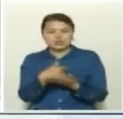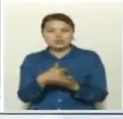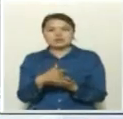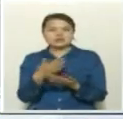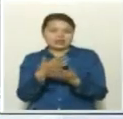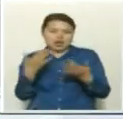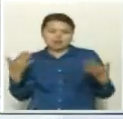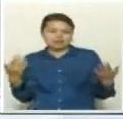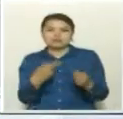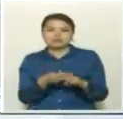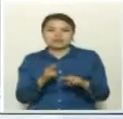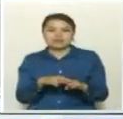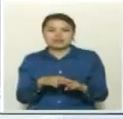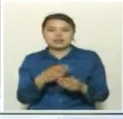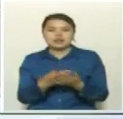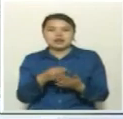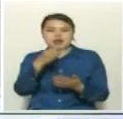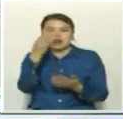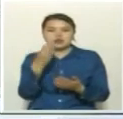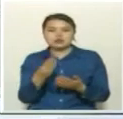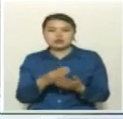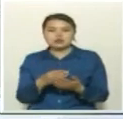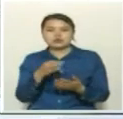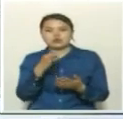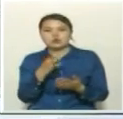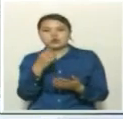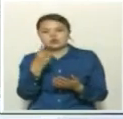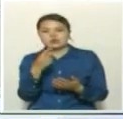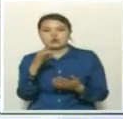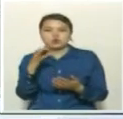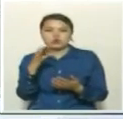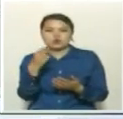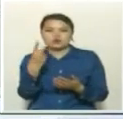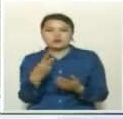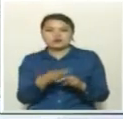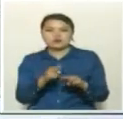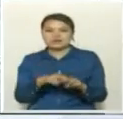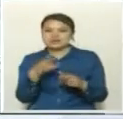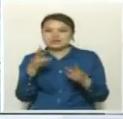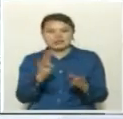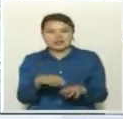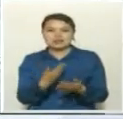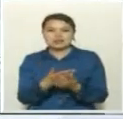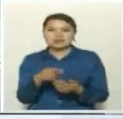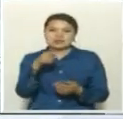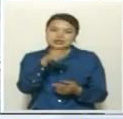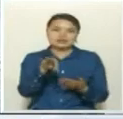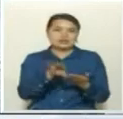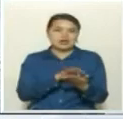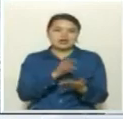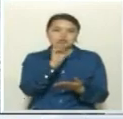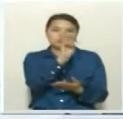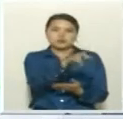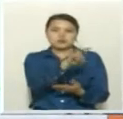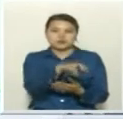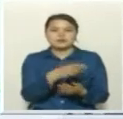бойынша Ақтау қалалық нөмір 1, нөмір 2 бөліміне жүгінбей, осы көші-қон қызметі бөліміне жүгінуін